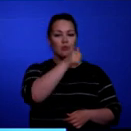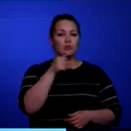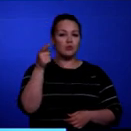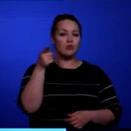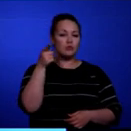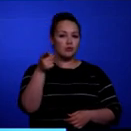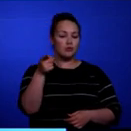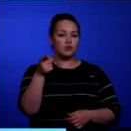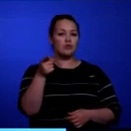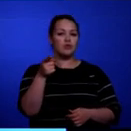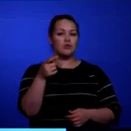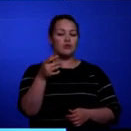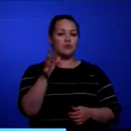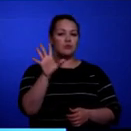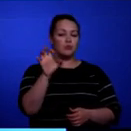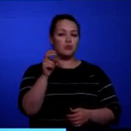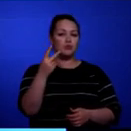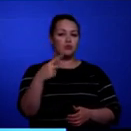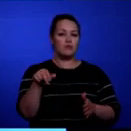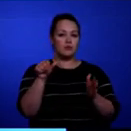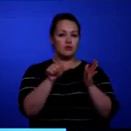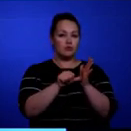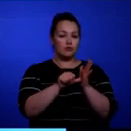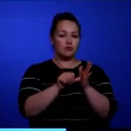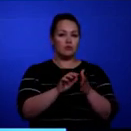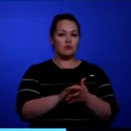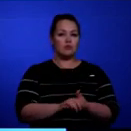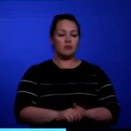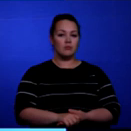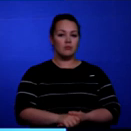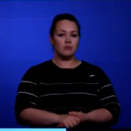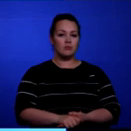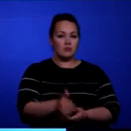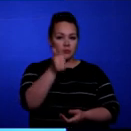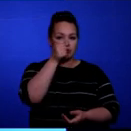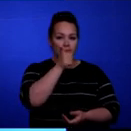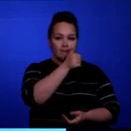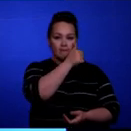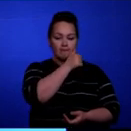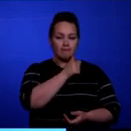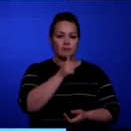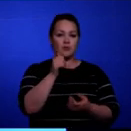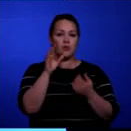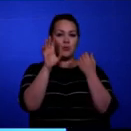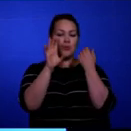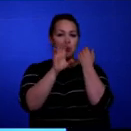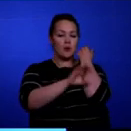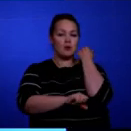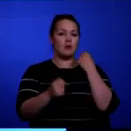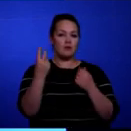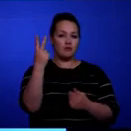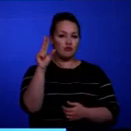1526 закрываю пальчиком вас одни две цифры смотрю на